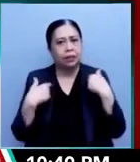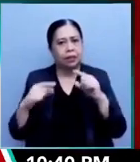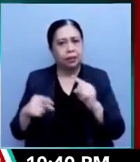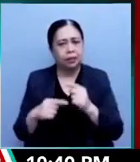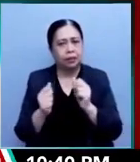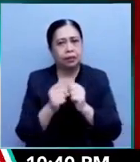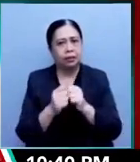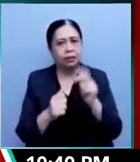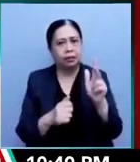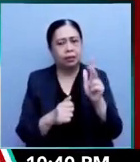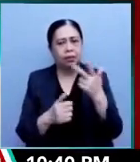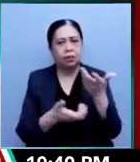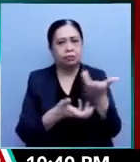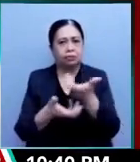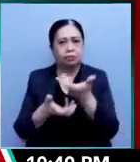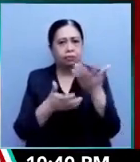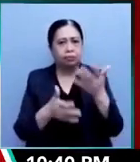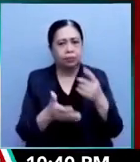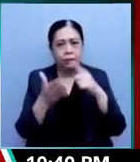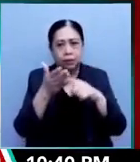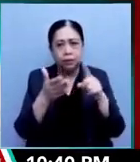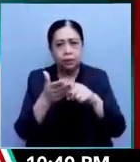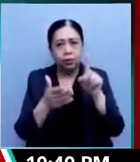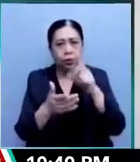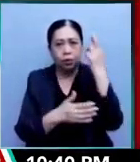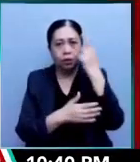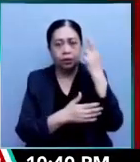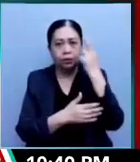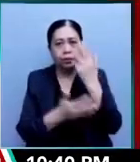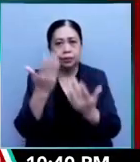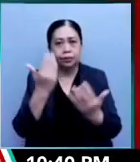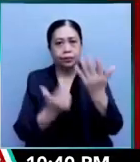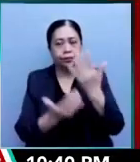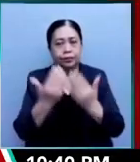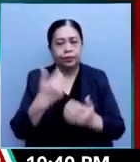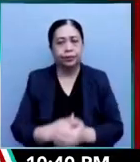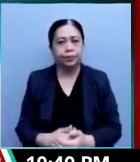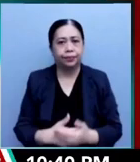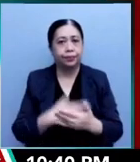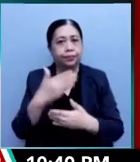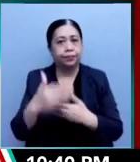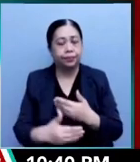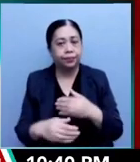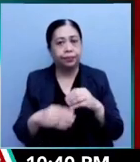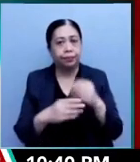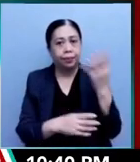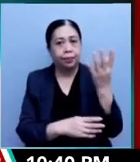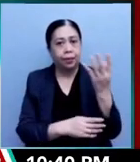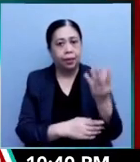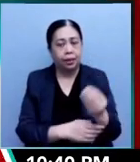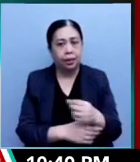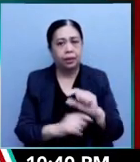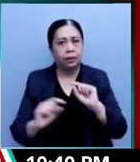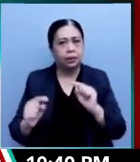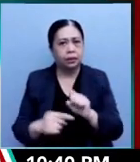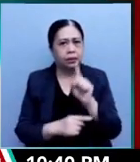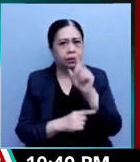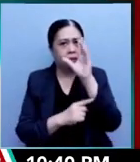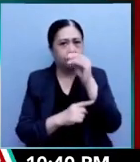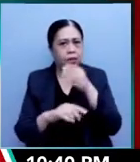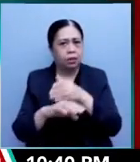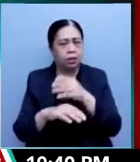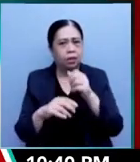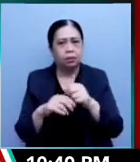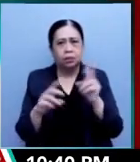tatlong bombero Inaalam pa ang mitan ng sunog sa Calaca City Batangas sugatan ng isang lalaki matapos umanong